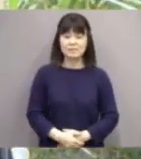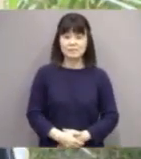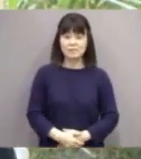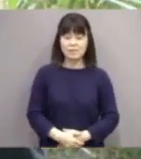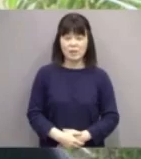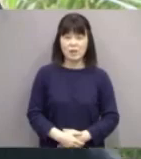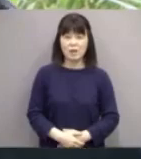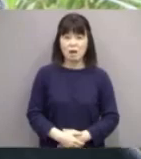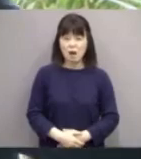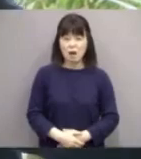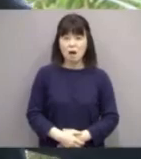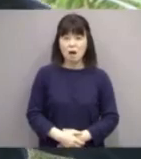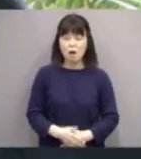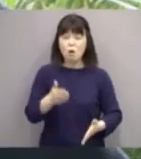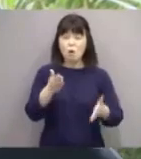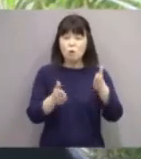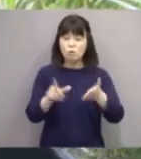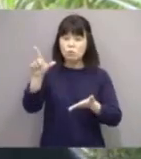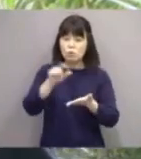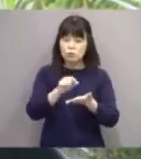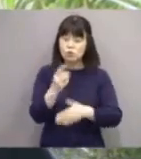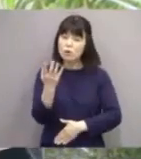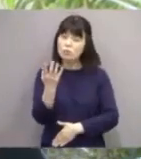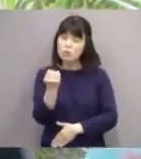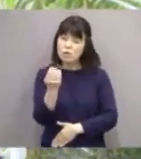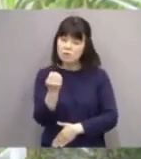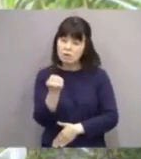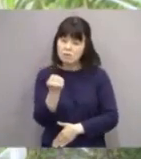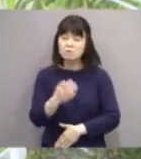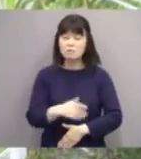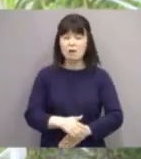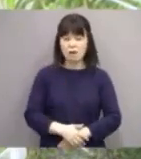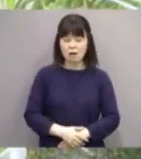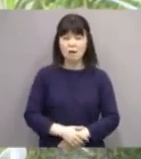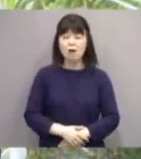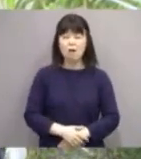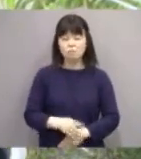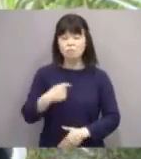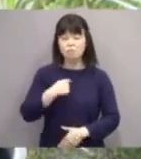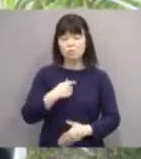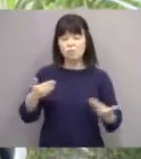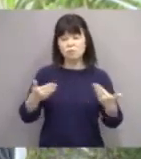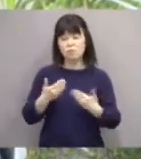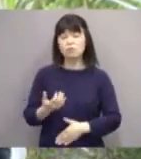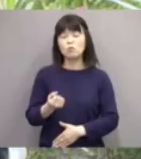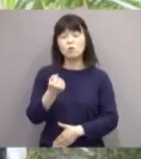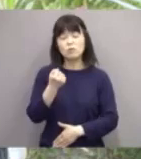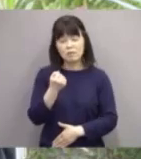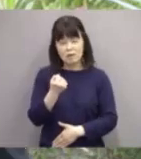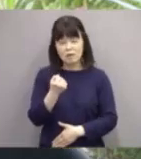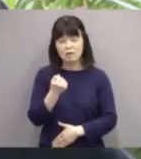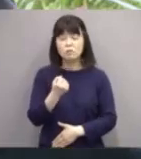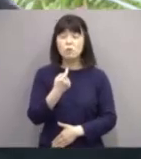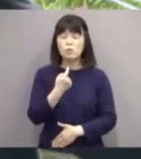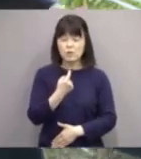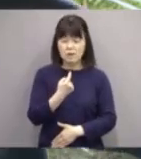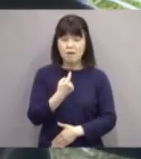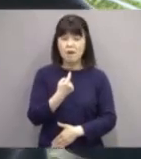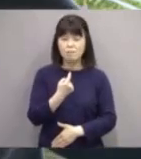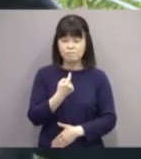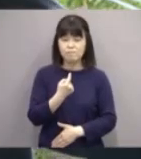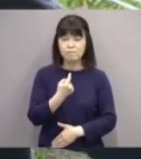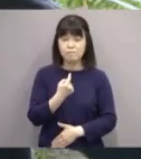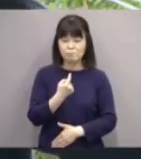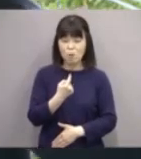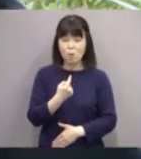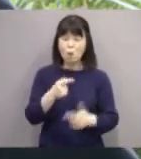どのぐらいの割合で利用してますか？ もう仕事をしているので、もう仕事をしているときはもうほとんどな